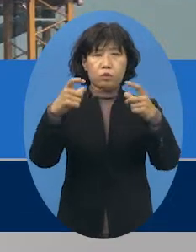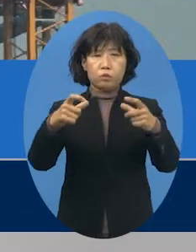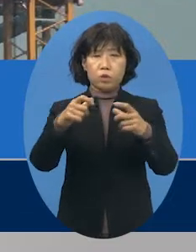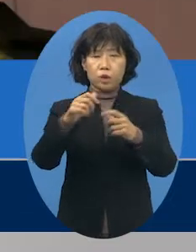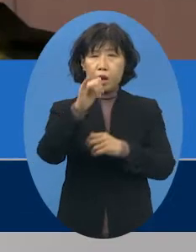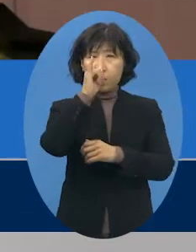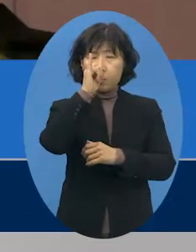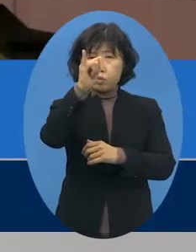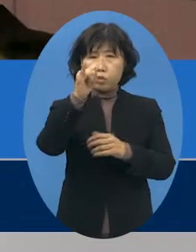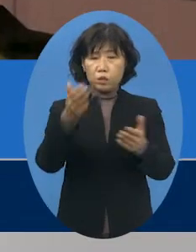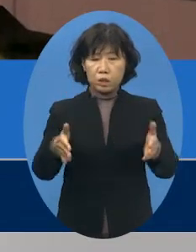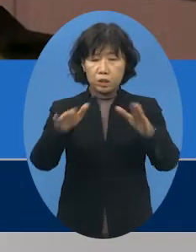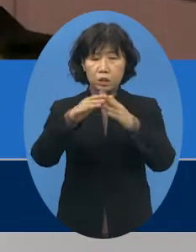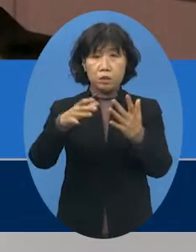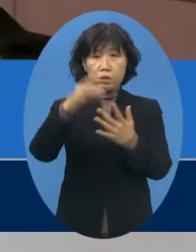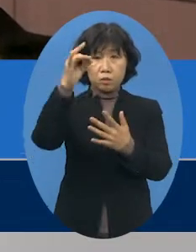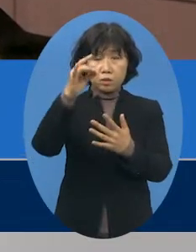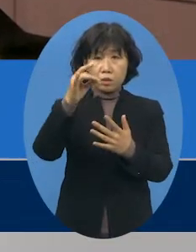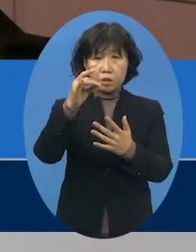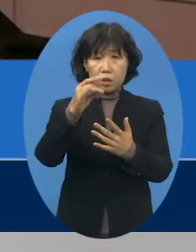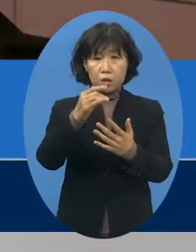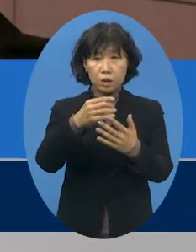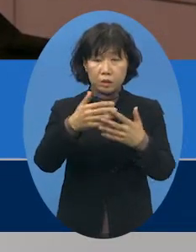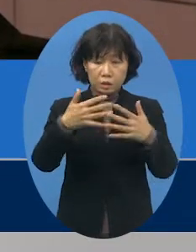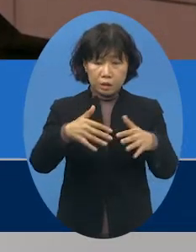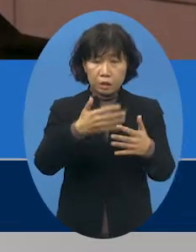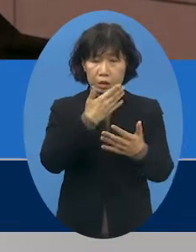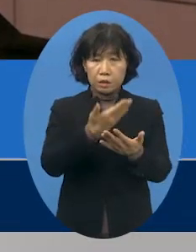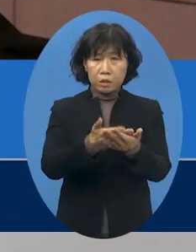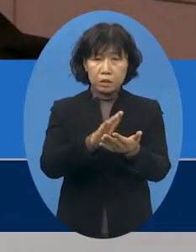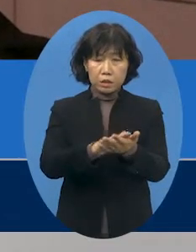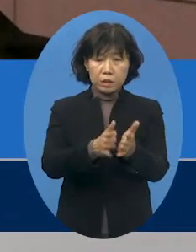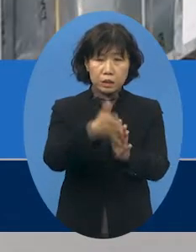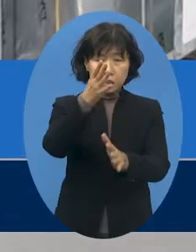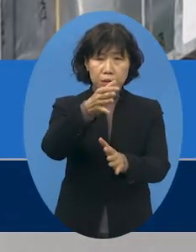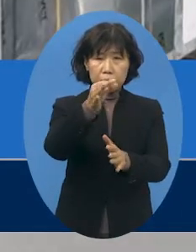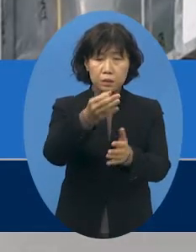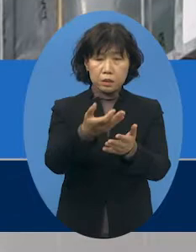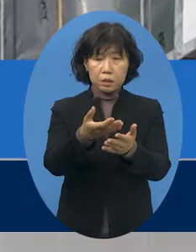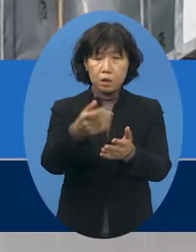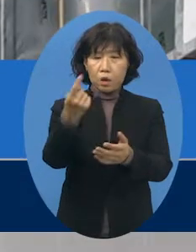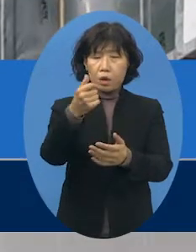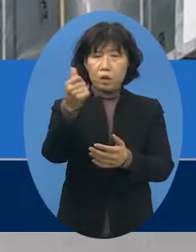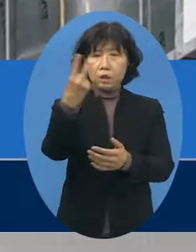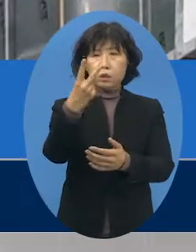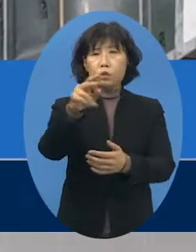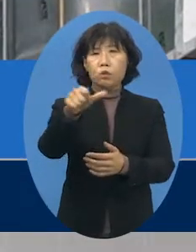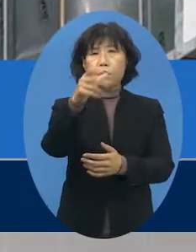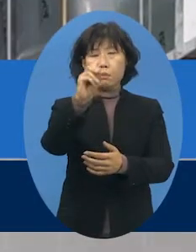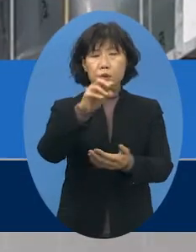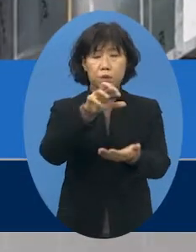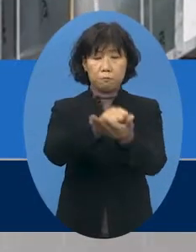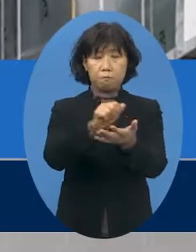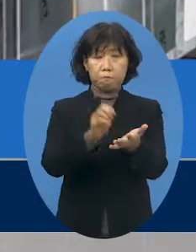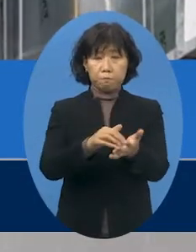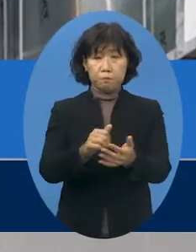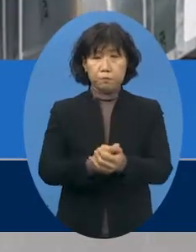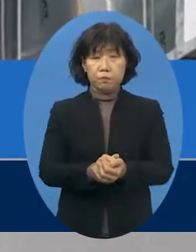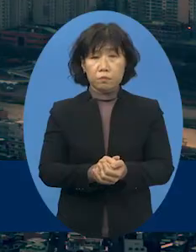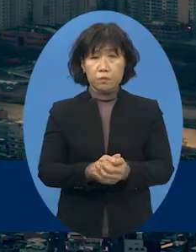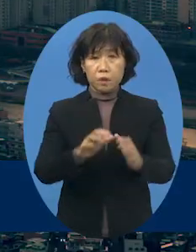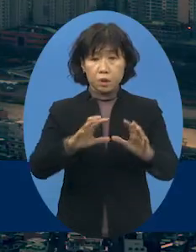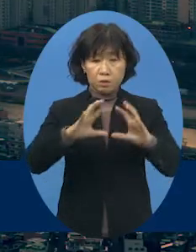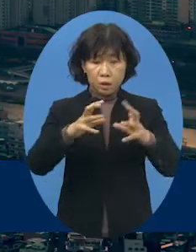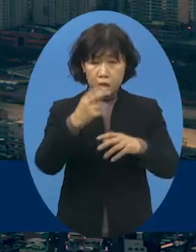동대문구 가 우수기관으로 선정돼 취약 시설 보수 보강 b12 보조금 2500만원을 확보했습니다